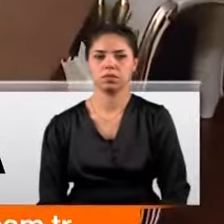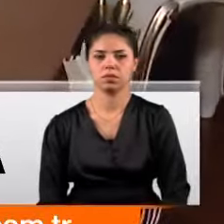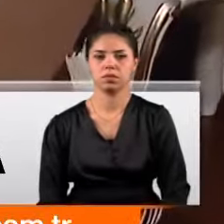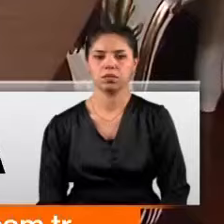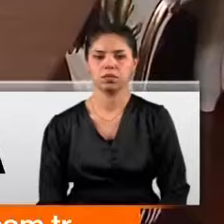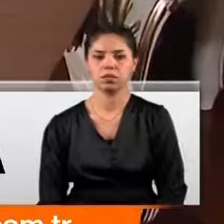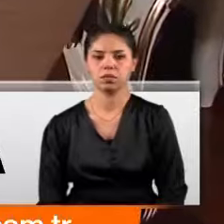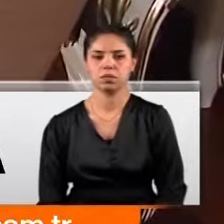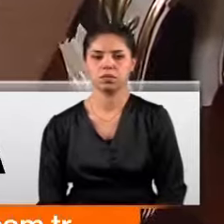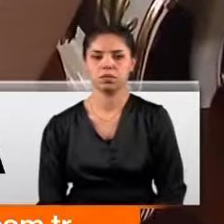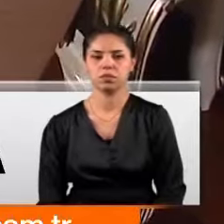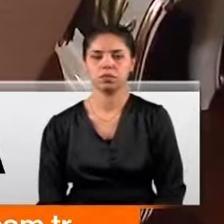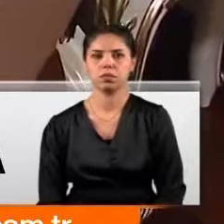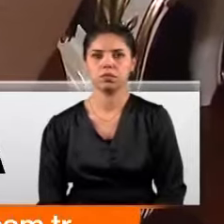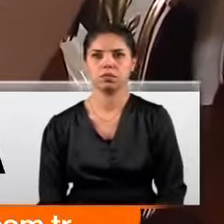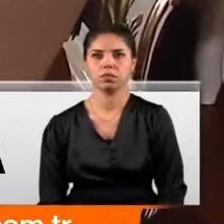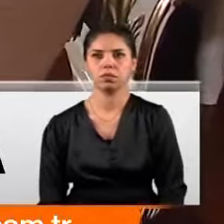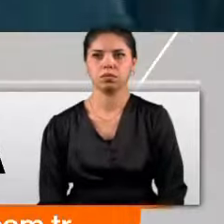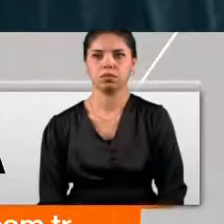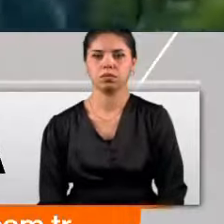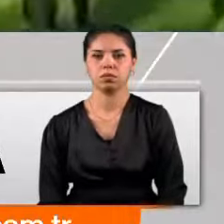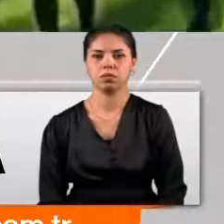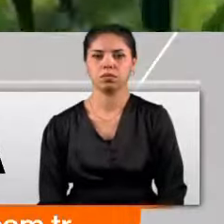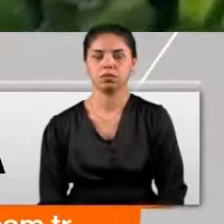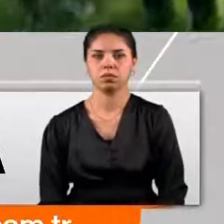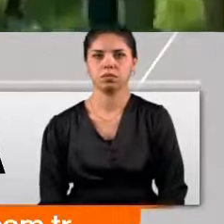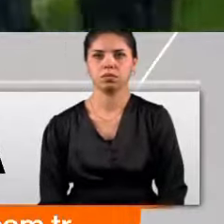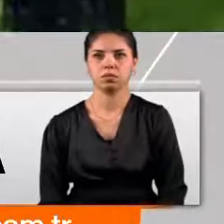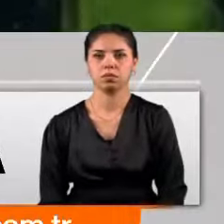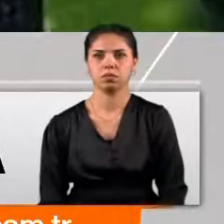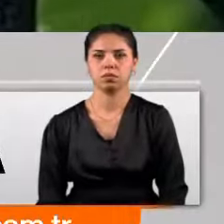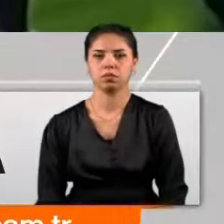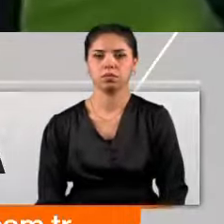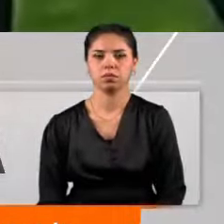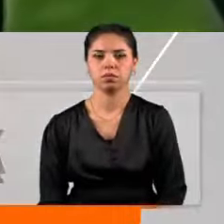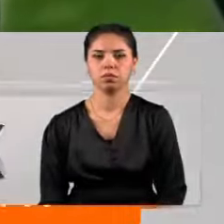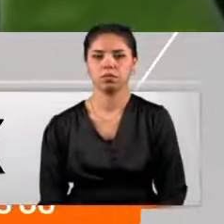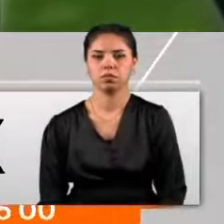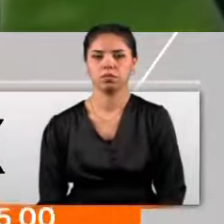yatsınlar, görsünler dünya nedir ne değil. Anytime. Hello.